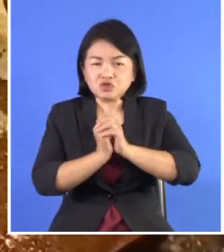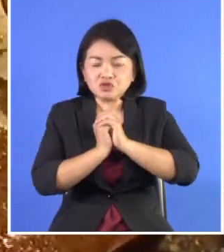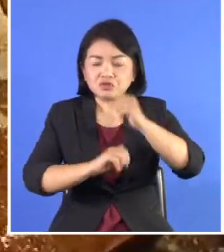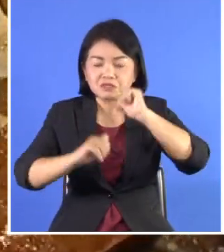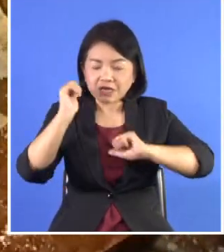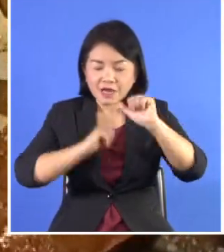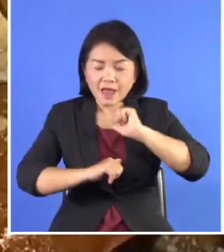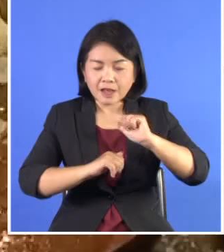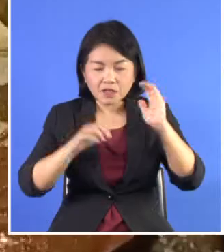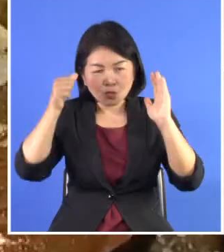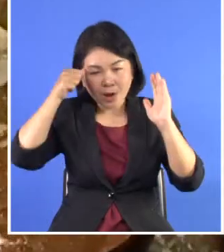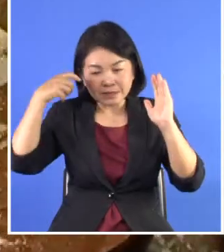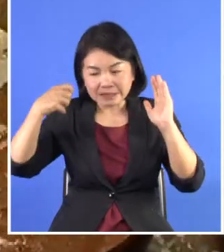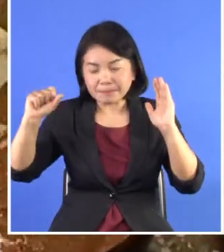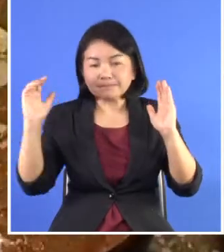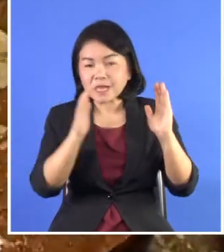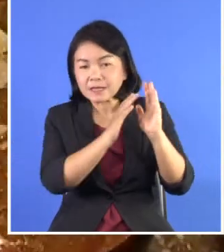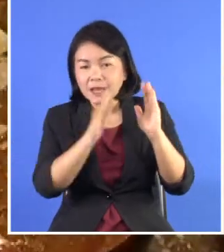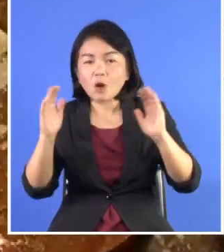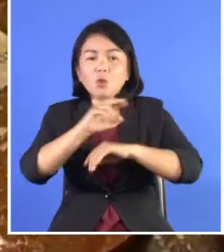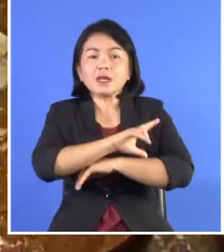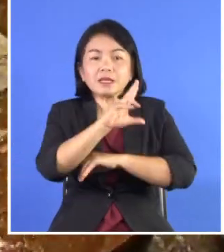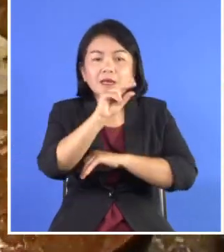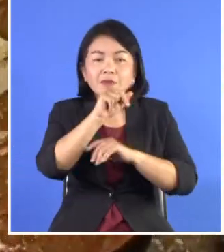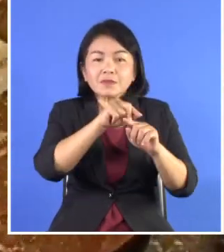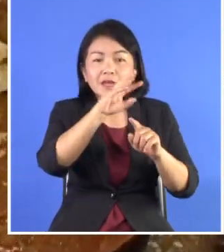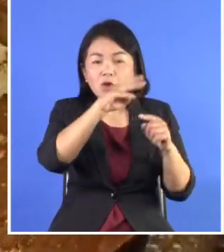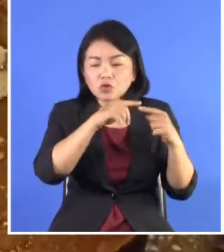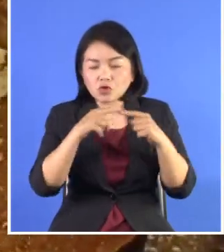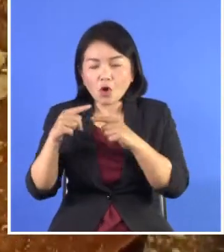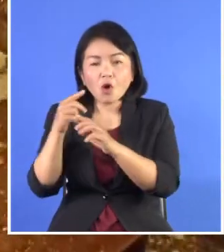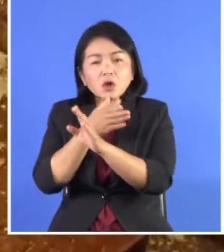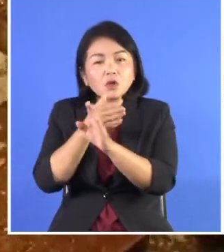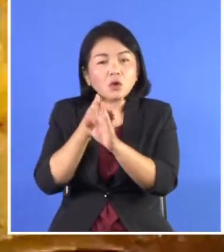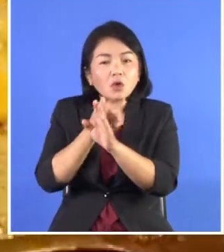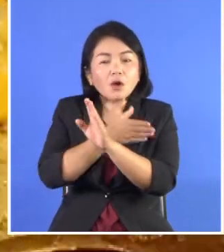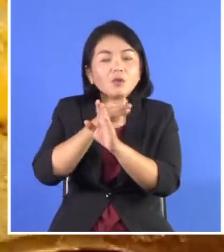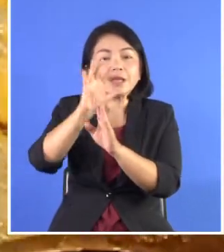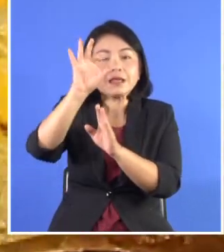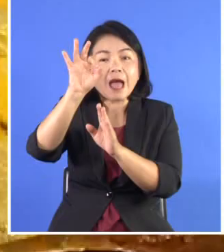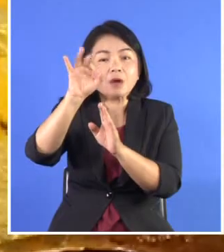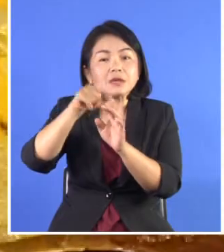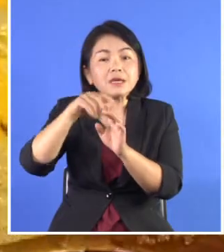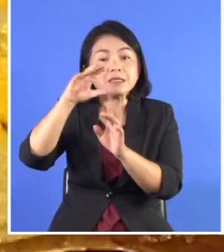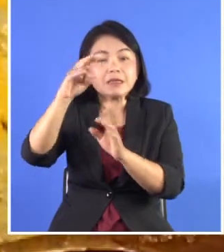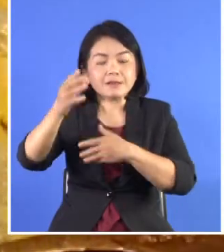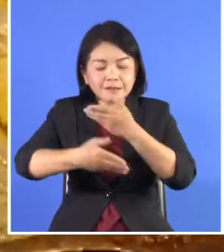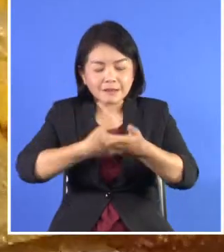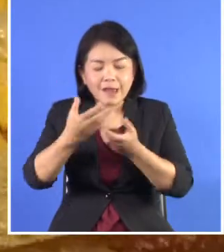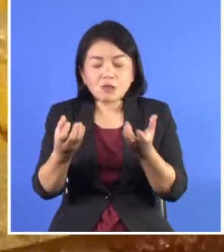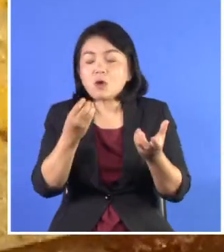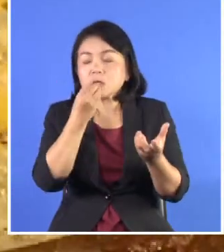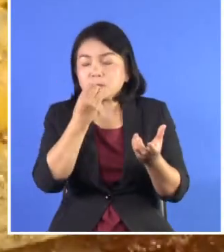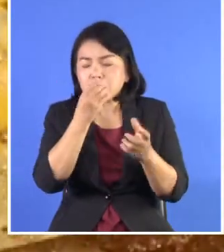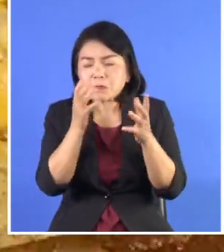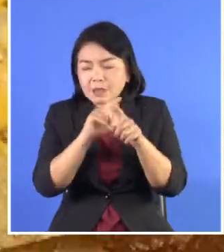น10คืนเลยตั้งแต่30มิถุนายนยาวไปนู่นเลยถึง9กรกฎาคมนะคะแล้วเขาก็จะมีบูธขายอาหารเนี่ยเยอะแยะเล